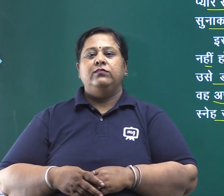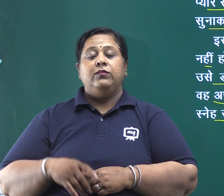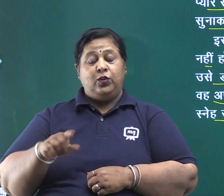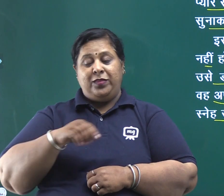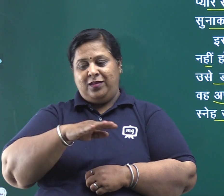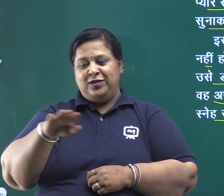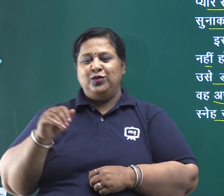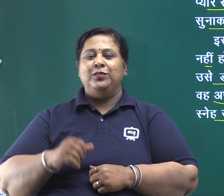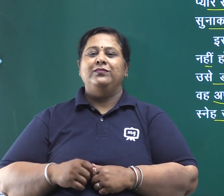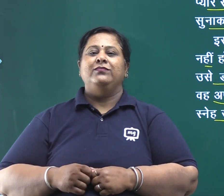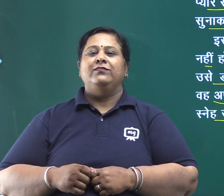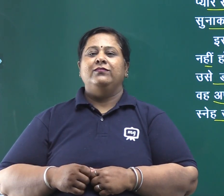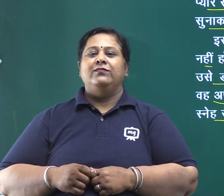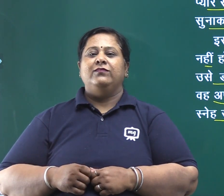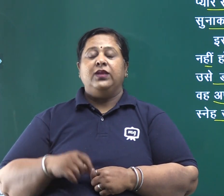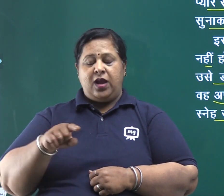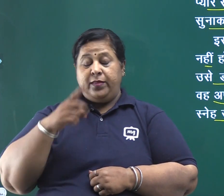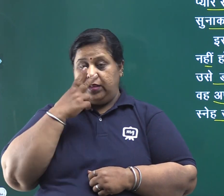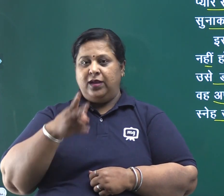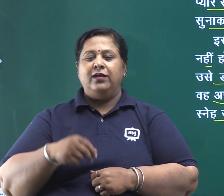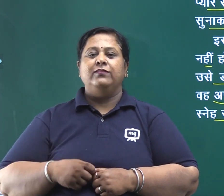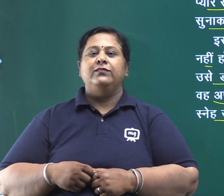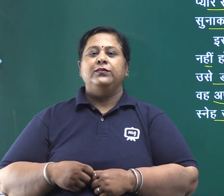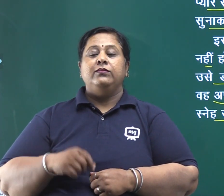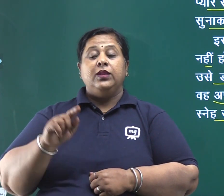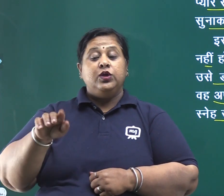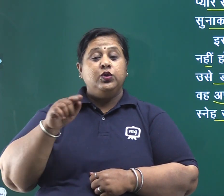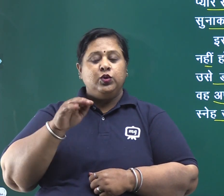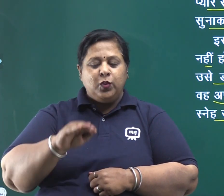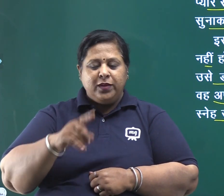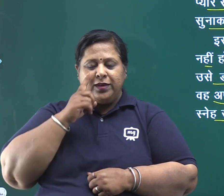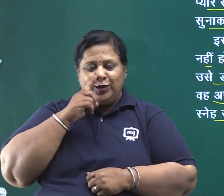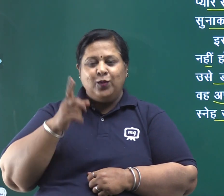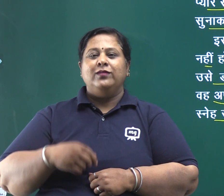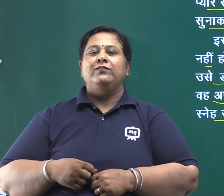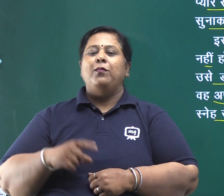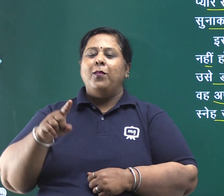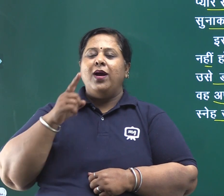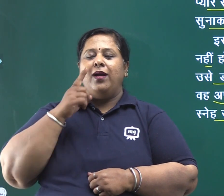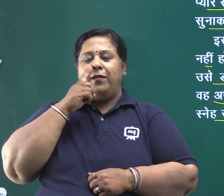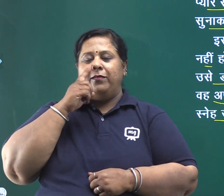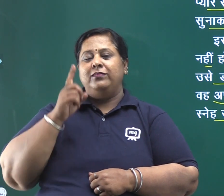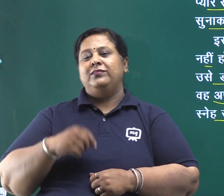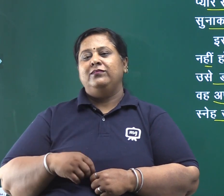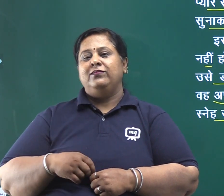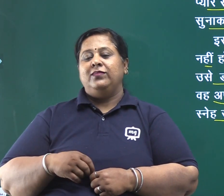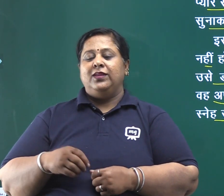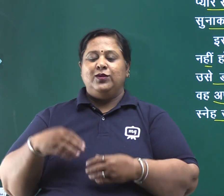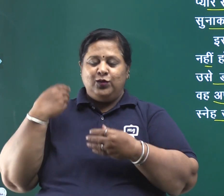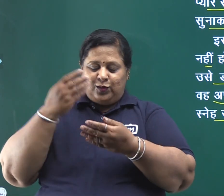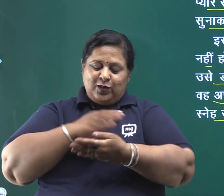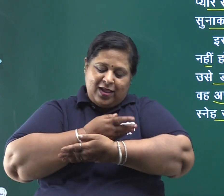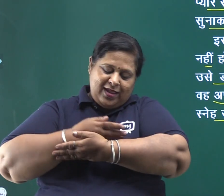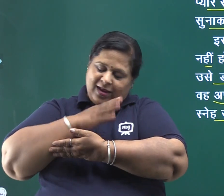तो प्यारे बच्चों, ये हमने देखा कि छोटी बच्ची को माँ सुलाने के